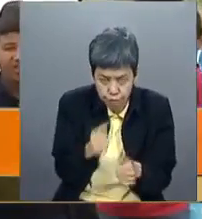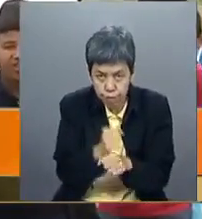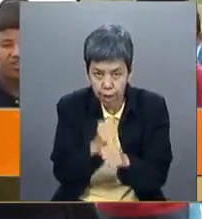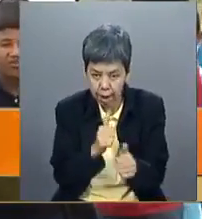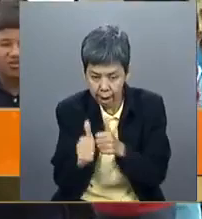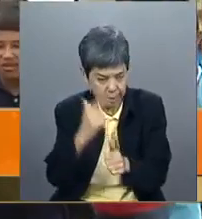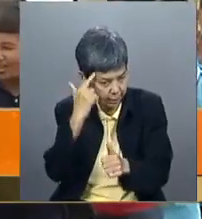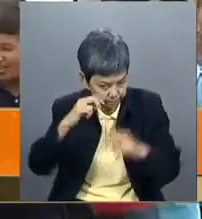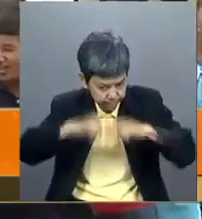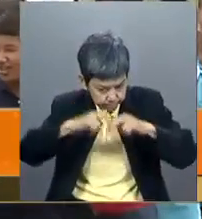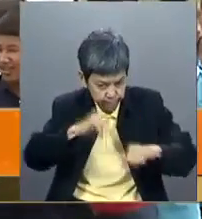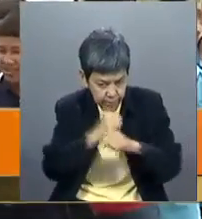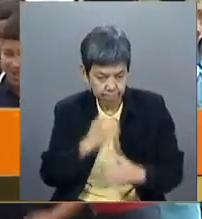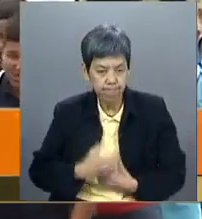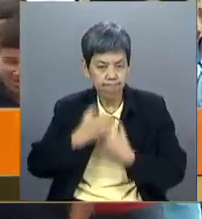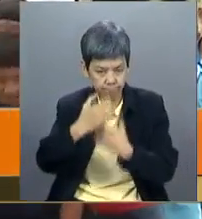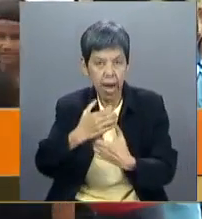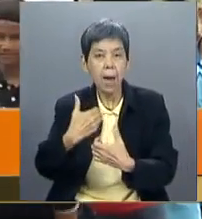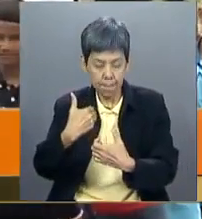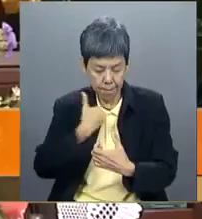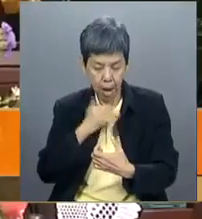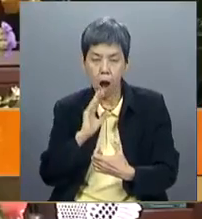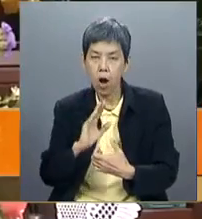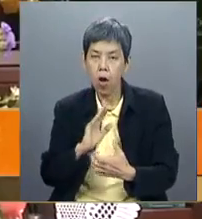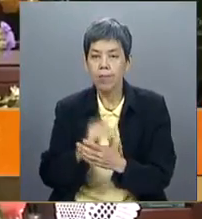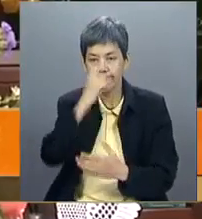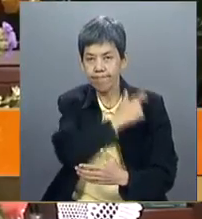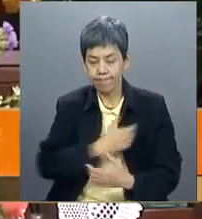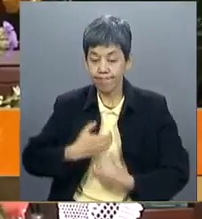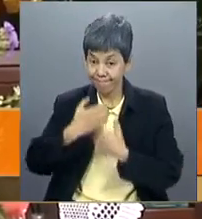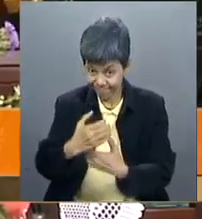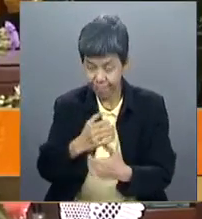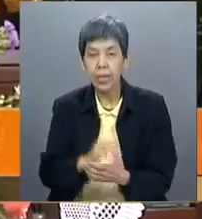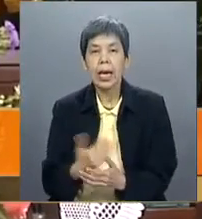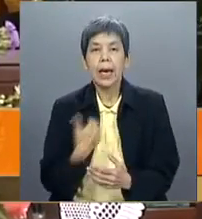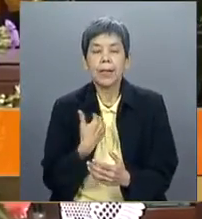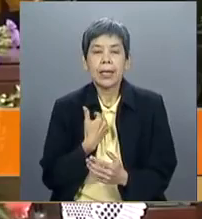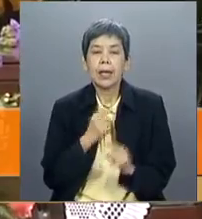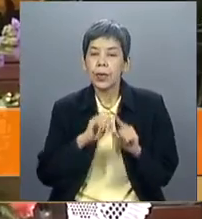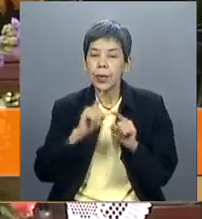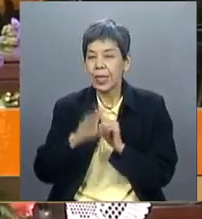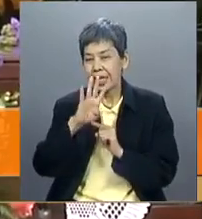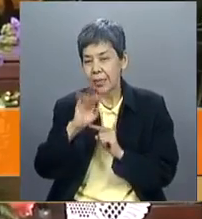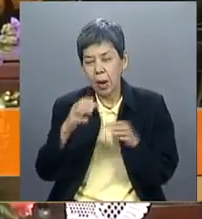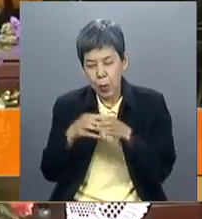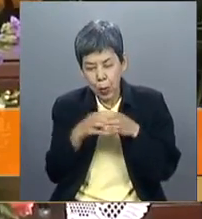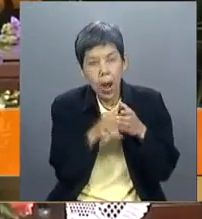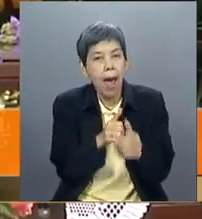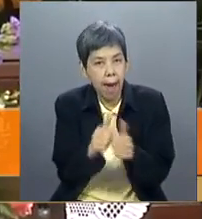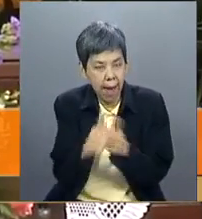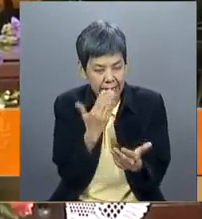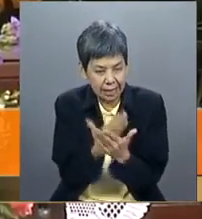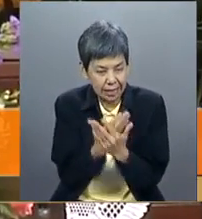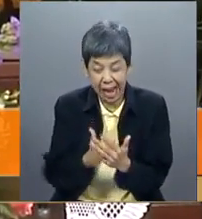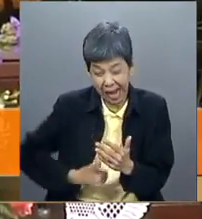องปัญญาชิงถ้วยพระราชทานพระบาทสมเด็จพระเจ้าอยู่หัวที่สนามนี้มี45ทีมเข้าร่วมการแข่งขันนะคะชิงเงินรางวัล